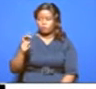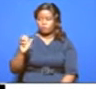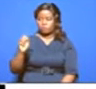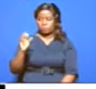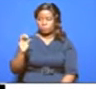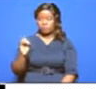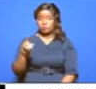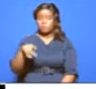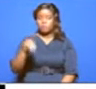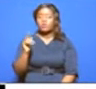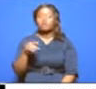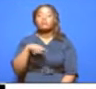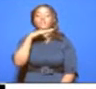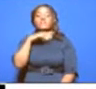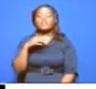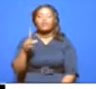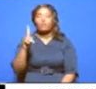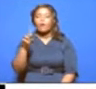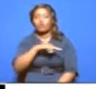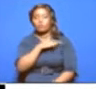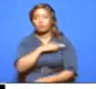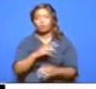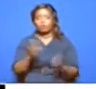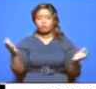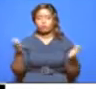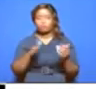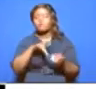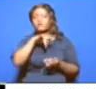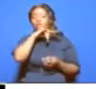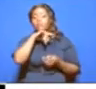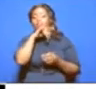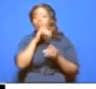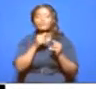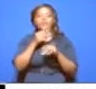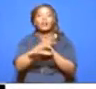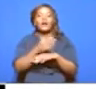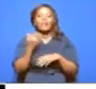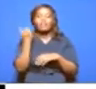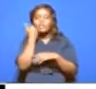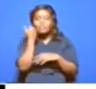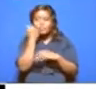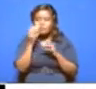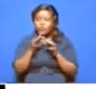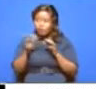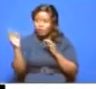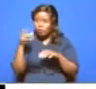katika hospitali ya Mulago mjini Kampala, Uganda, baada ya kuugua kwa muda.